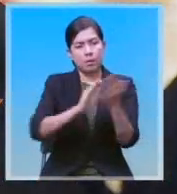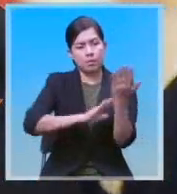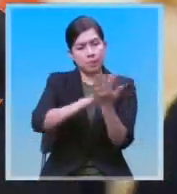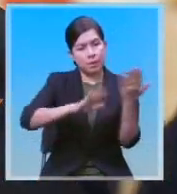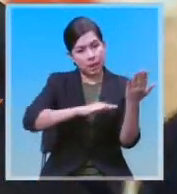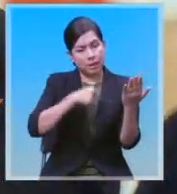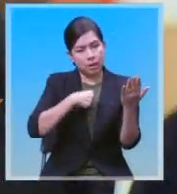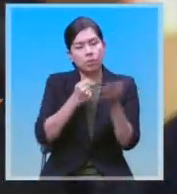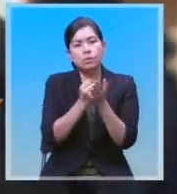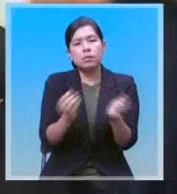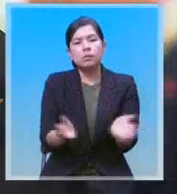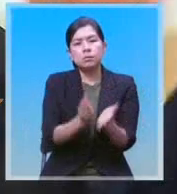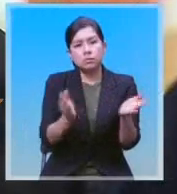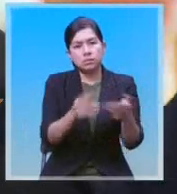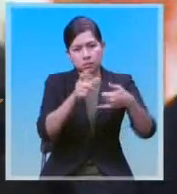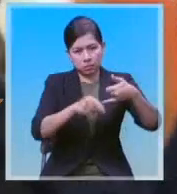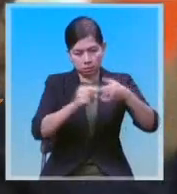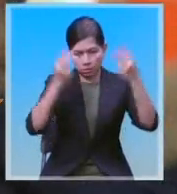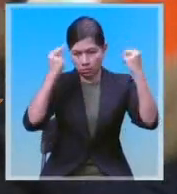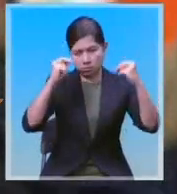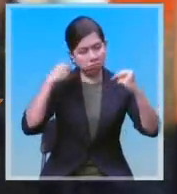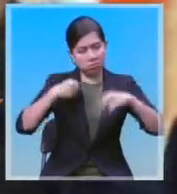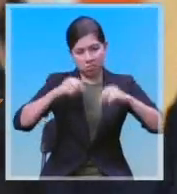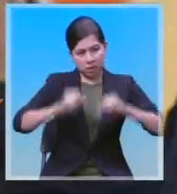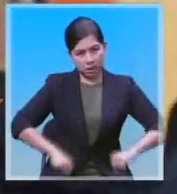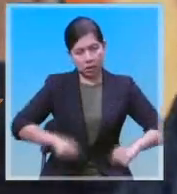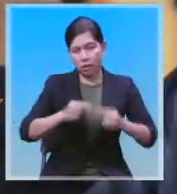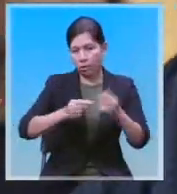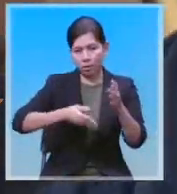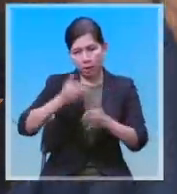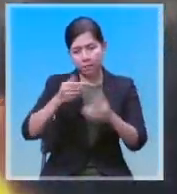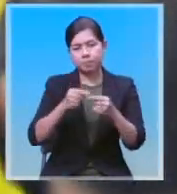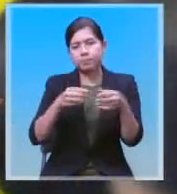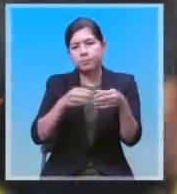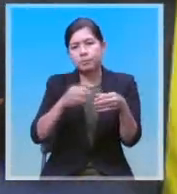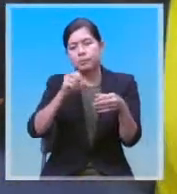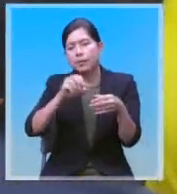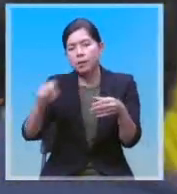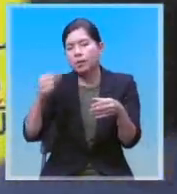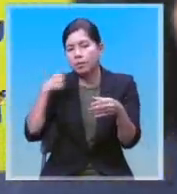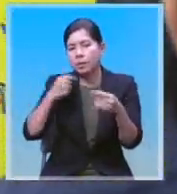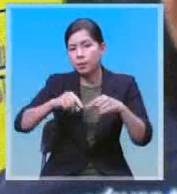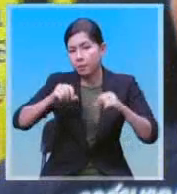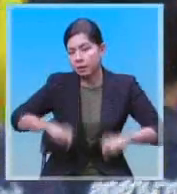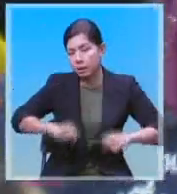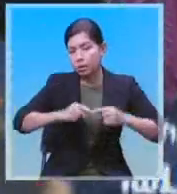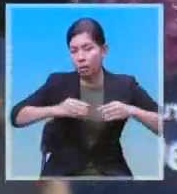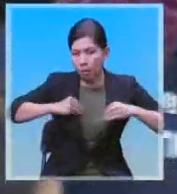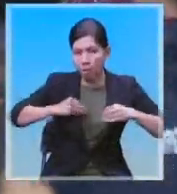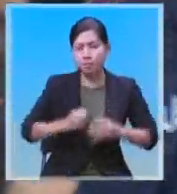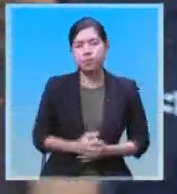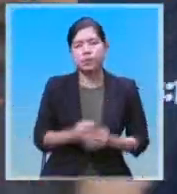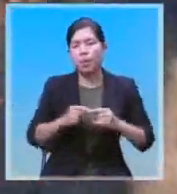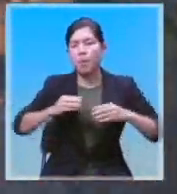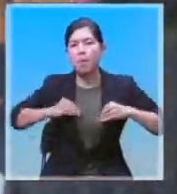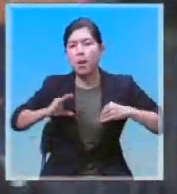ายกรัฐมนตรีที่ได้รับฉันทานุมัติจากสภาผู้แทนราษฎรหรือส.ส.เกินกึ่งหนึ่งรวมทั้งไม่เห็นด้วยกับการใช้จำน